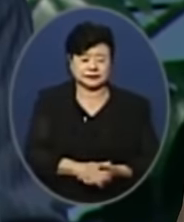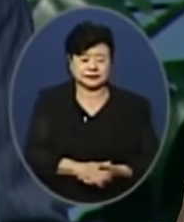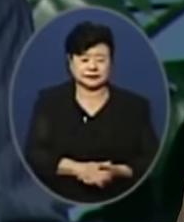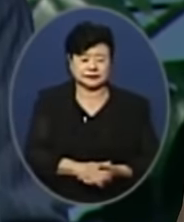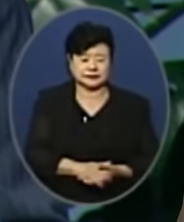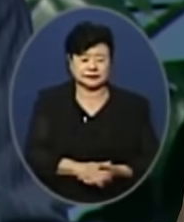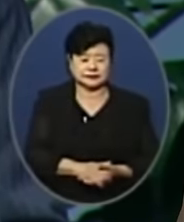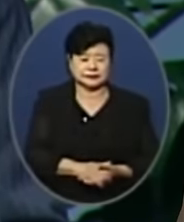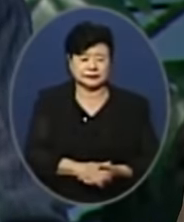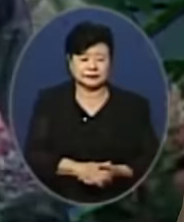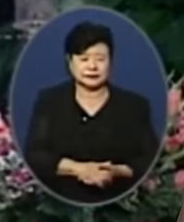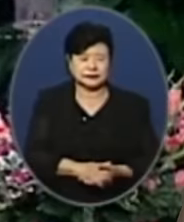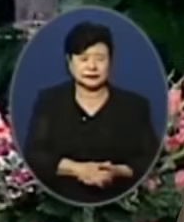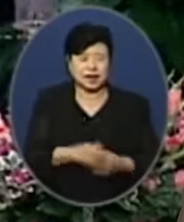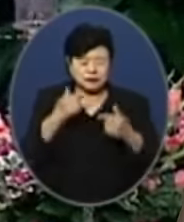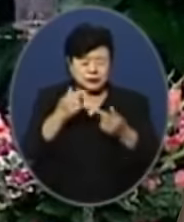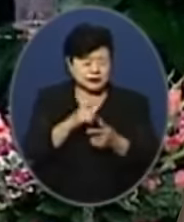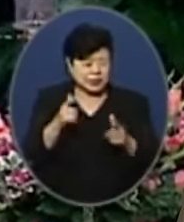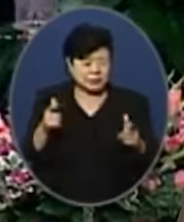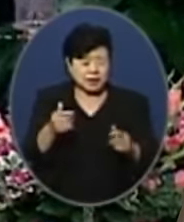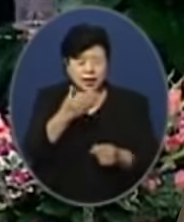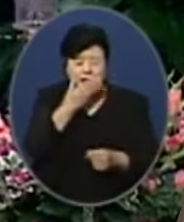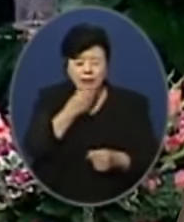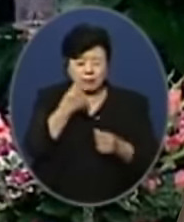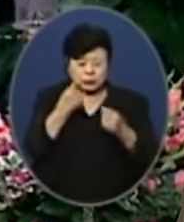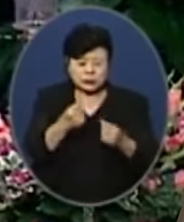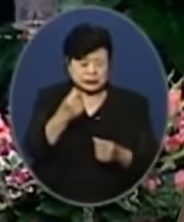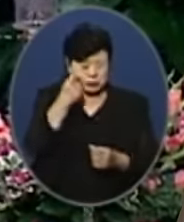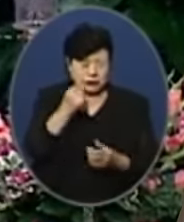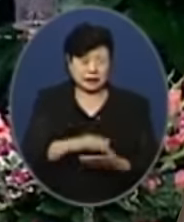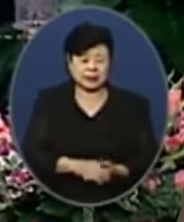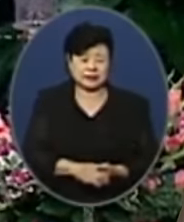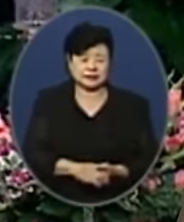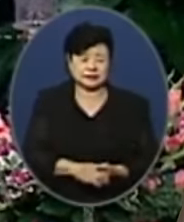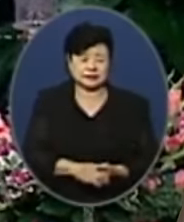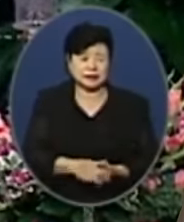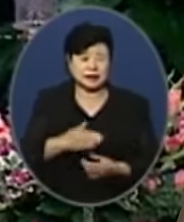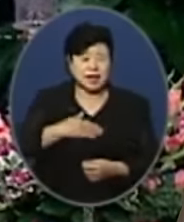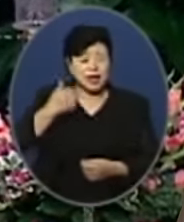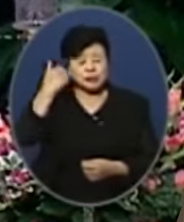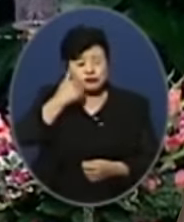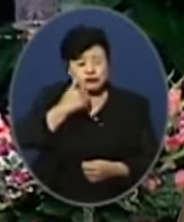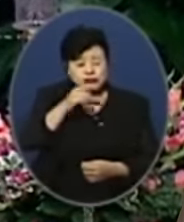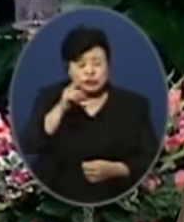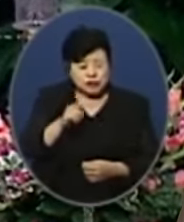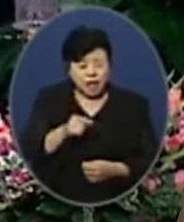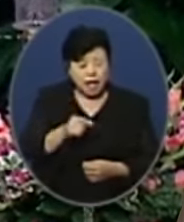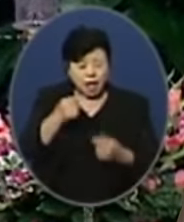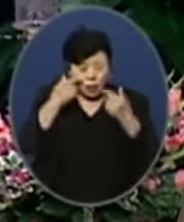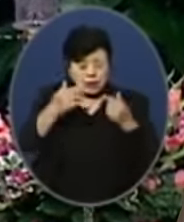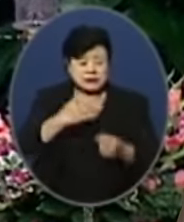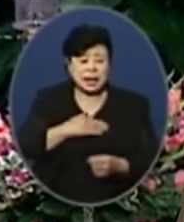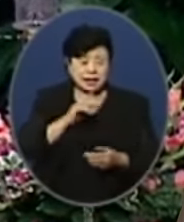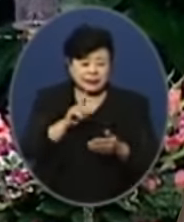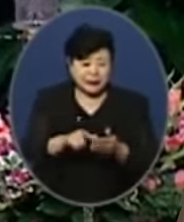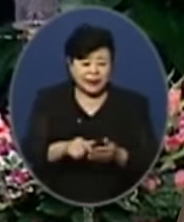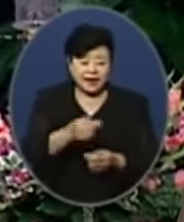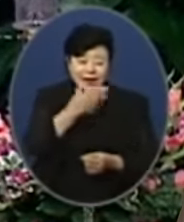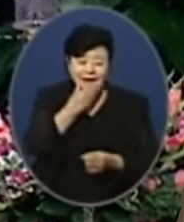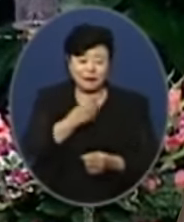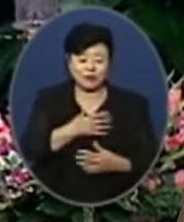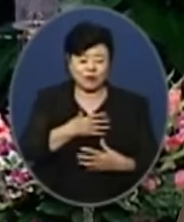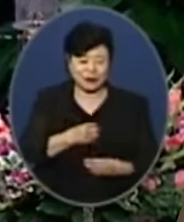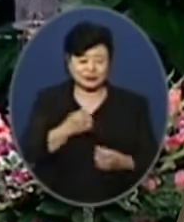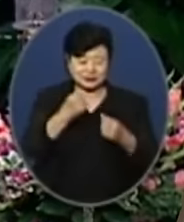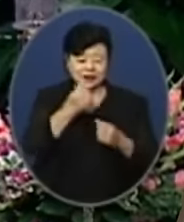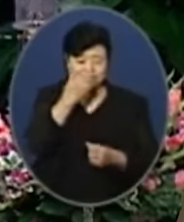이처럼 정체성이 불분명하면 행복한 삶을 살아갈 수 없습니다. 내가 누구인지 정체성을 확실히 알 때 행복하고